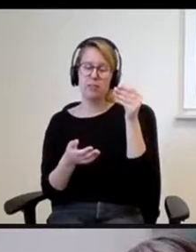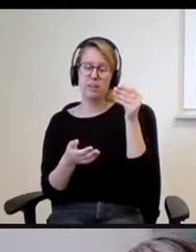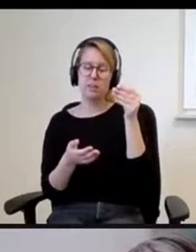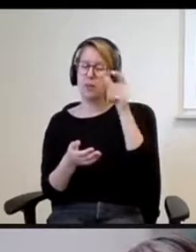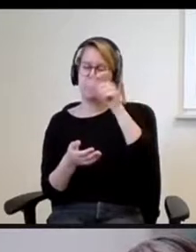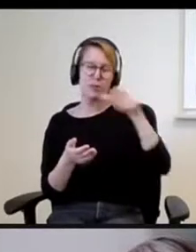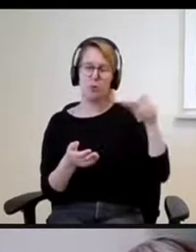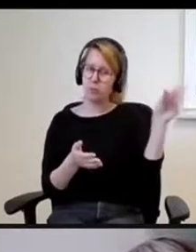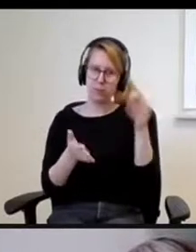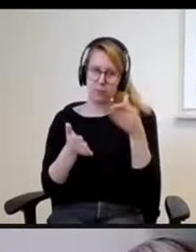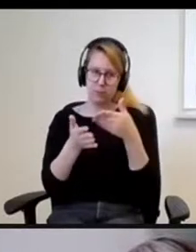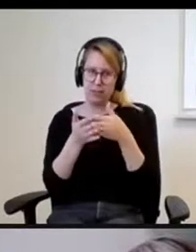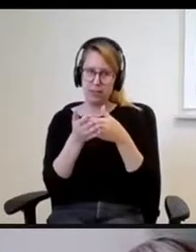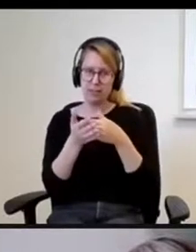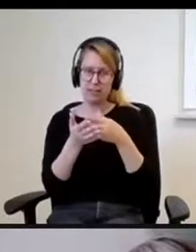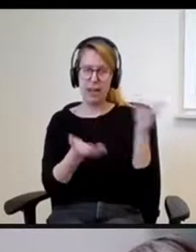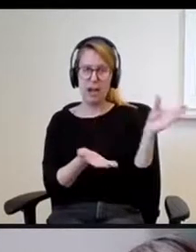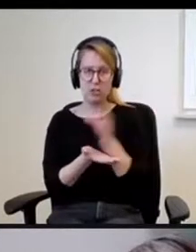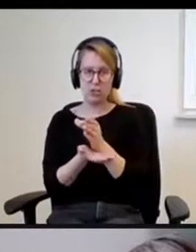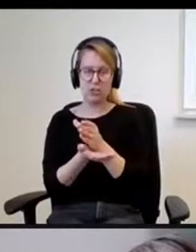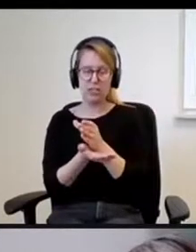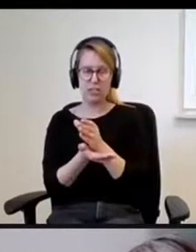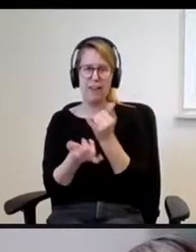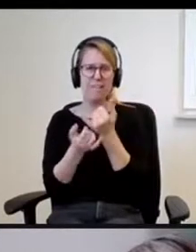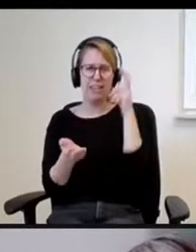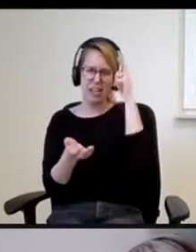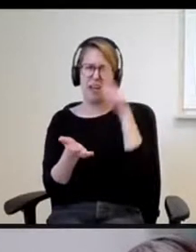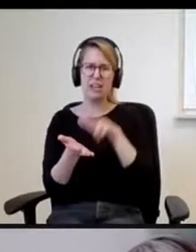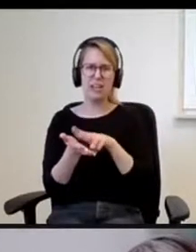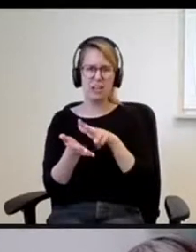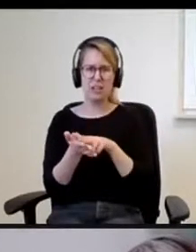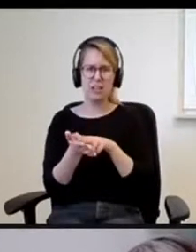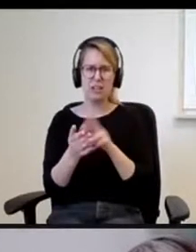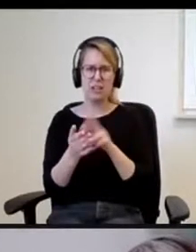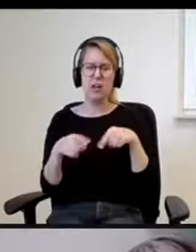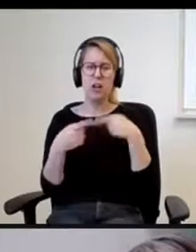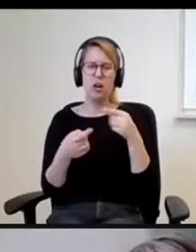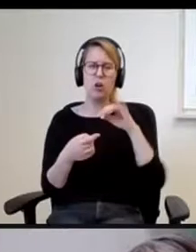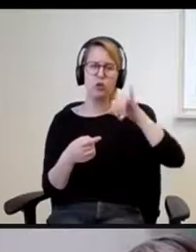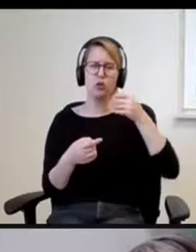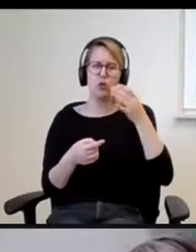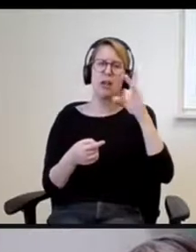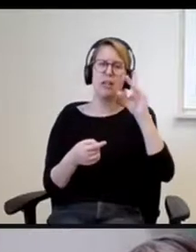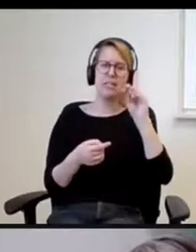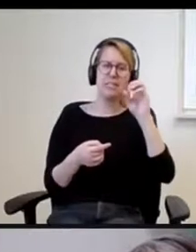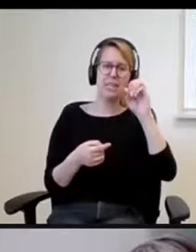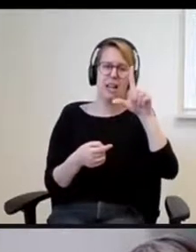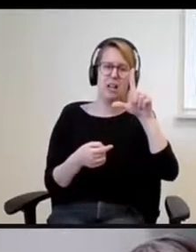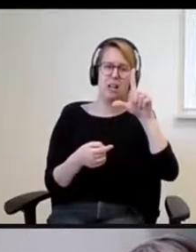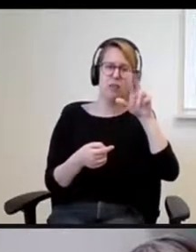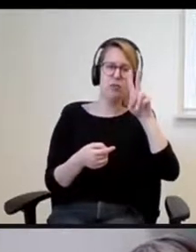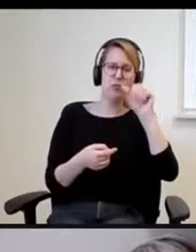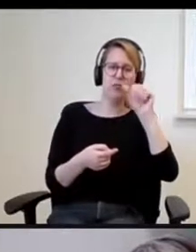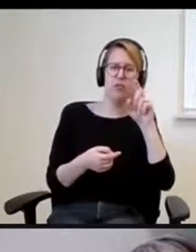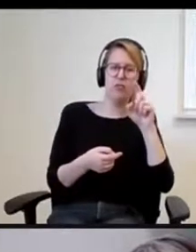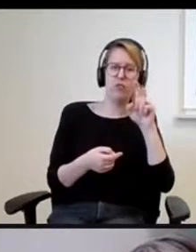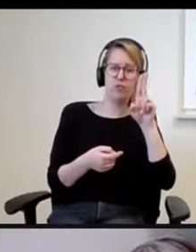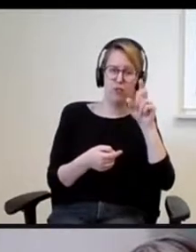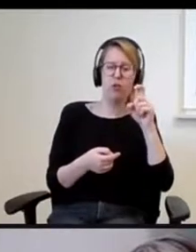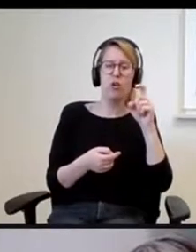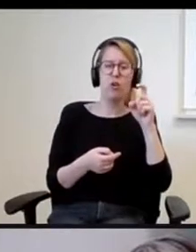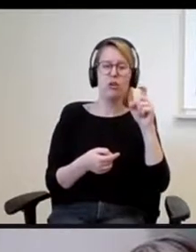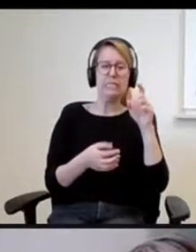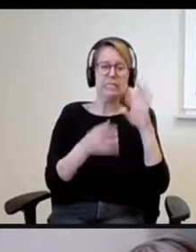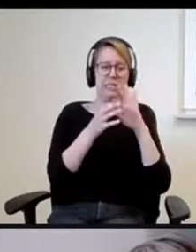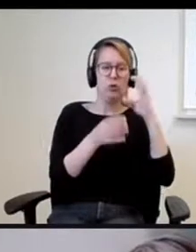dans le commentaire de Joël Delvaux du OGBL. Madame Delvaux, donc c'était aussi une question là de la part de